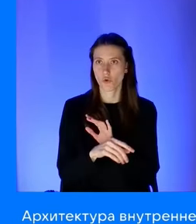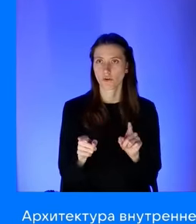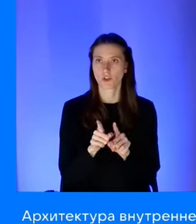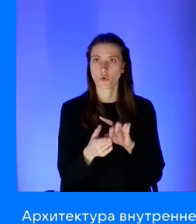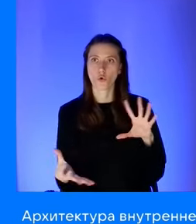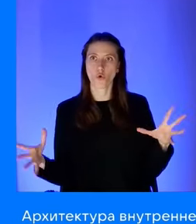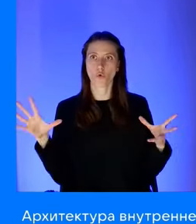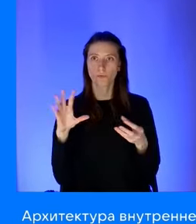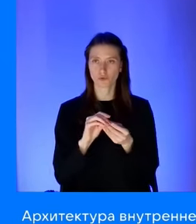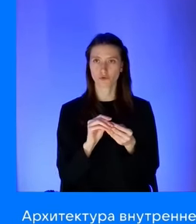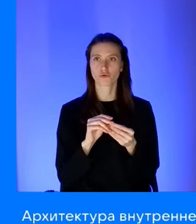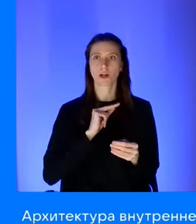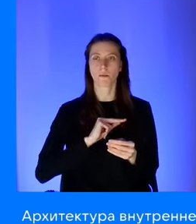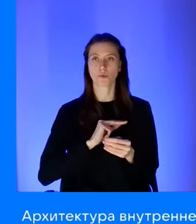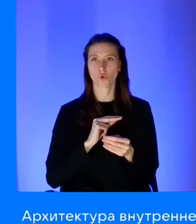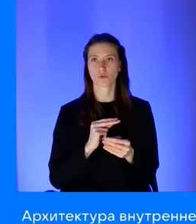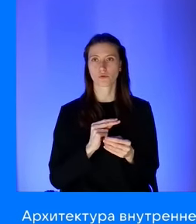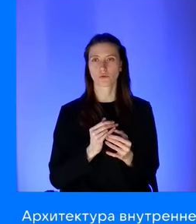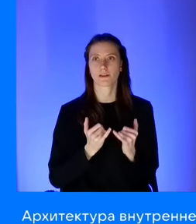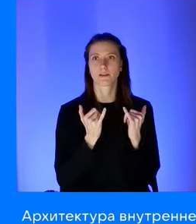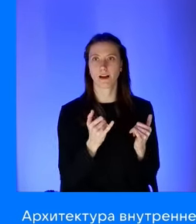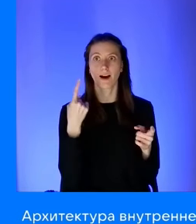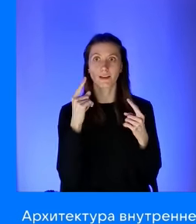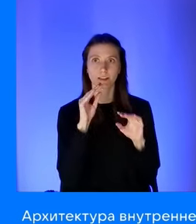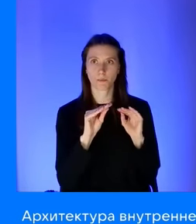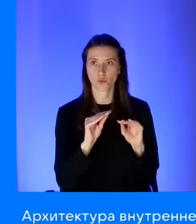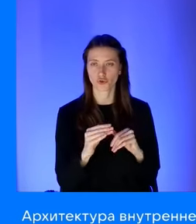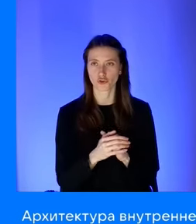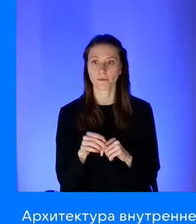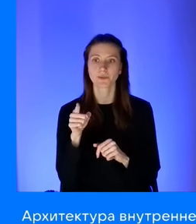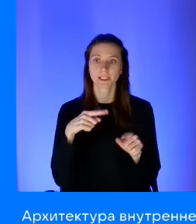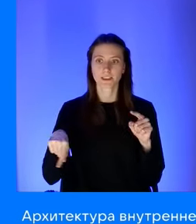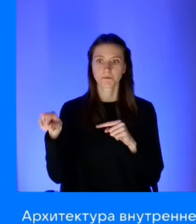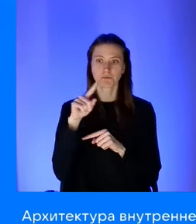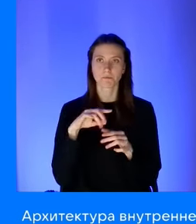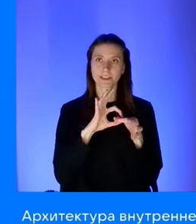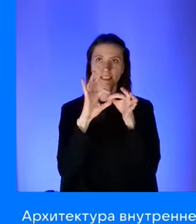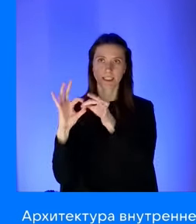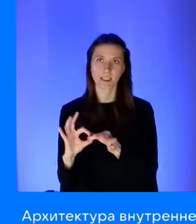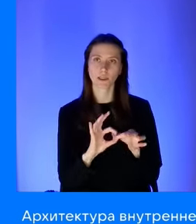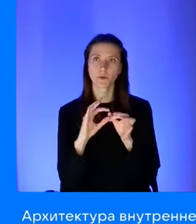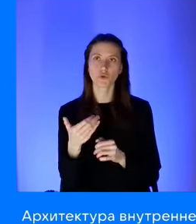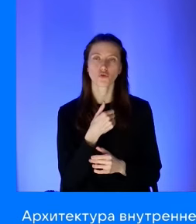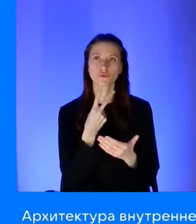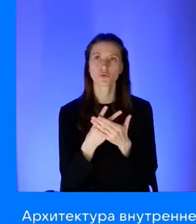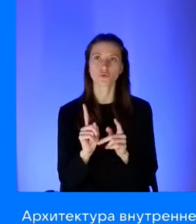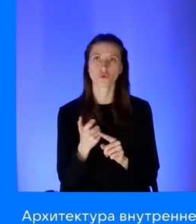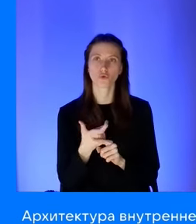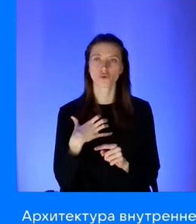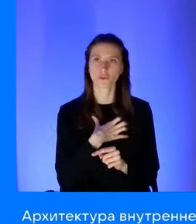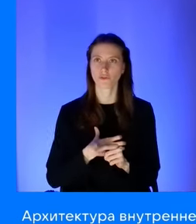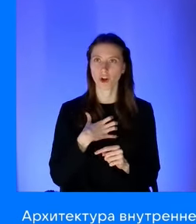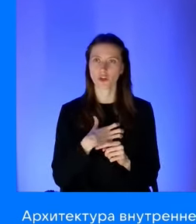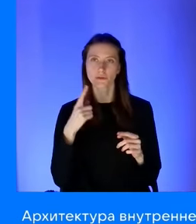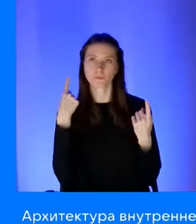разработчика А здесь вот на этой схеме там хочется показать что очень важно создавать там современную